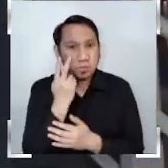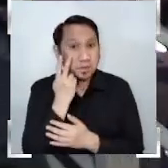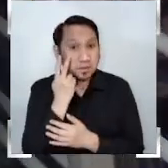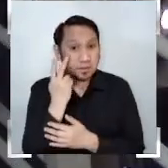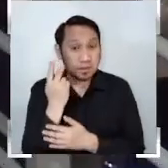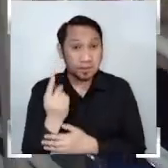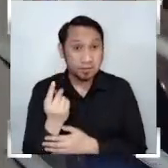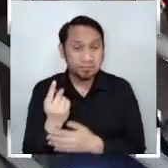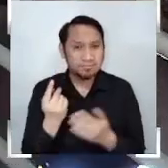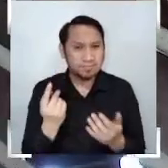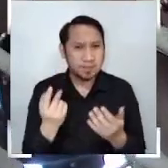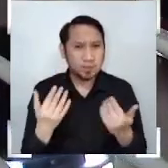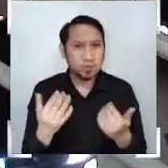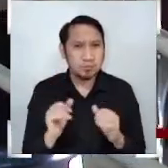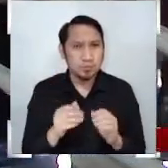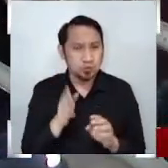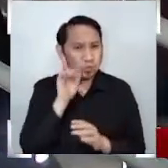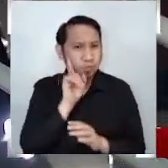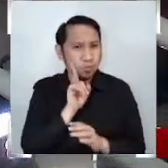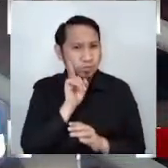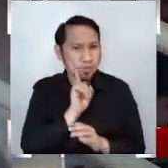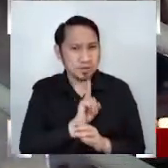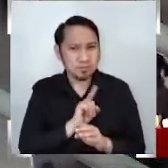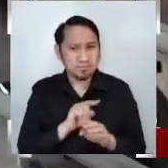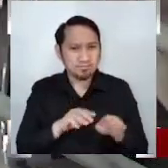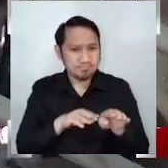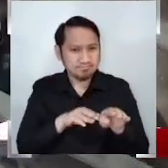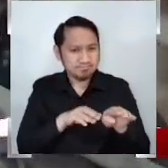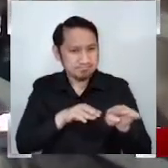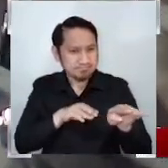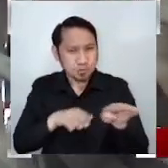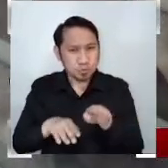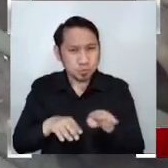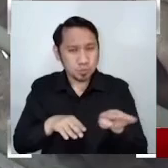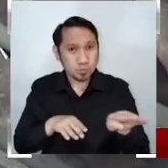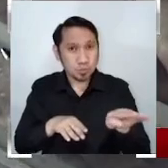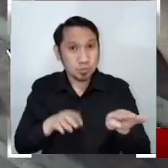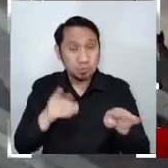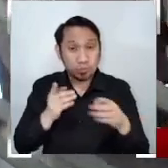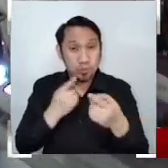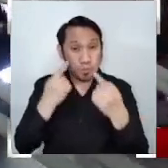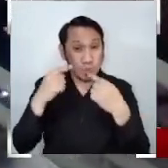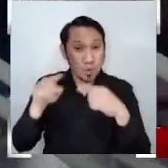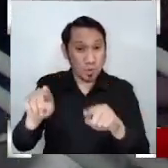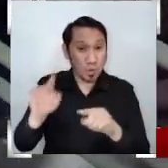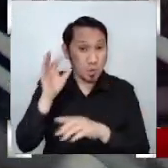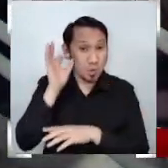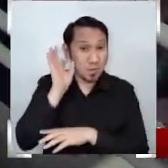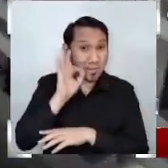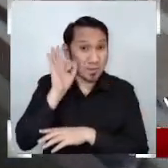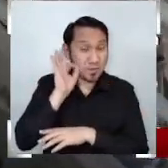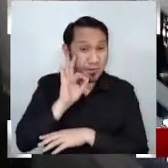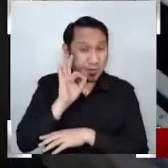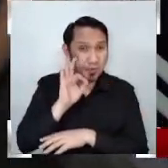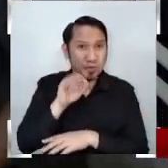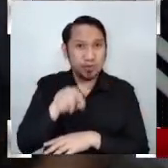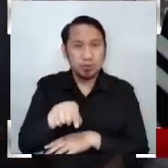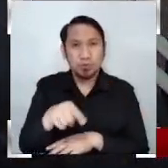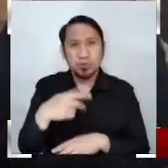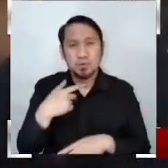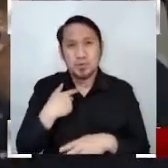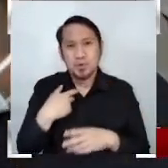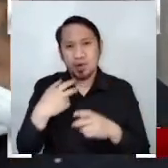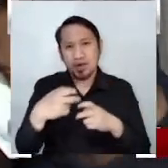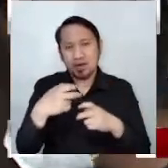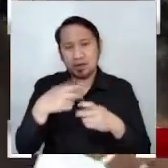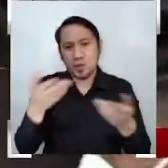yung daloy ng trapiko dun sa mga papuntang Fairview. Ang medyo nagkakaroon ng pagbigat ay itong mga papasok ng San Mateo Road.